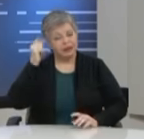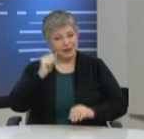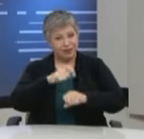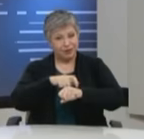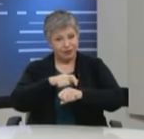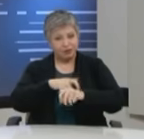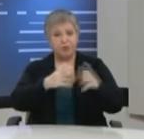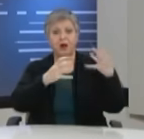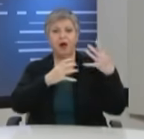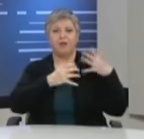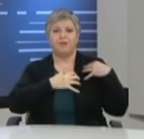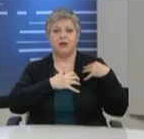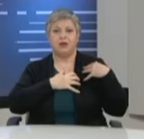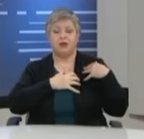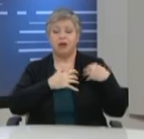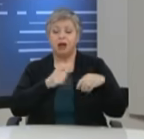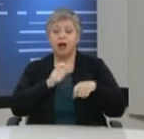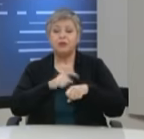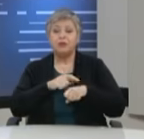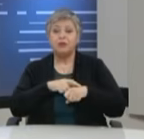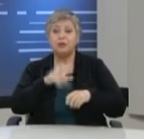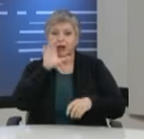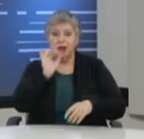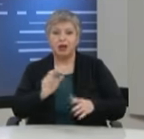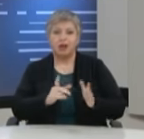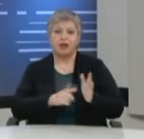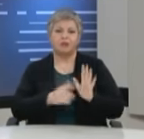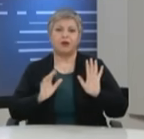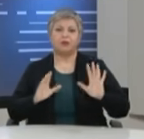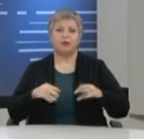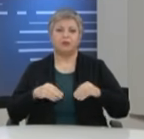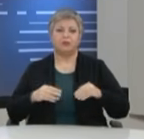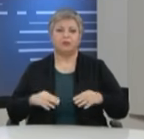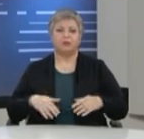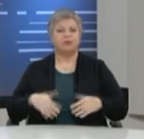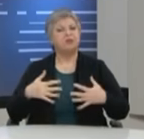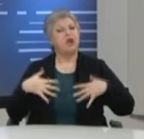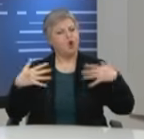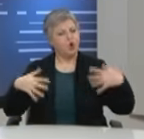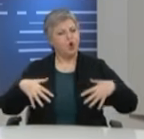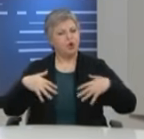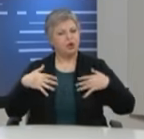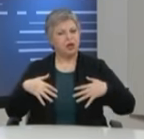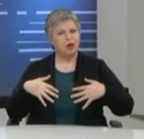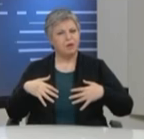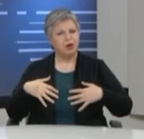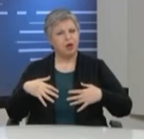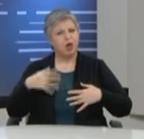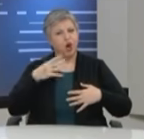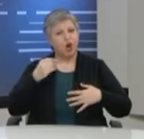είναι στιγμές αλήθειας. Και χαίρομαι που για πρώτη φορά μετά από πάρα πολύ